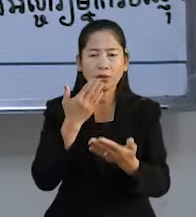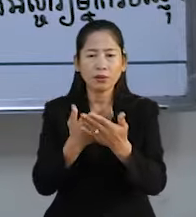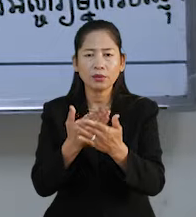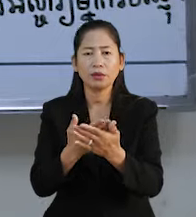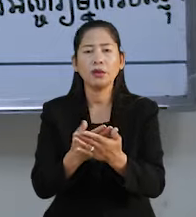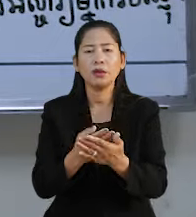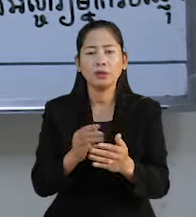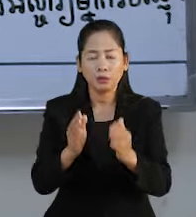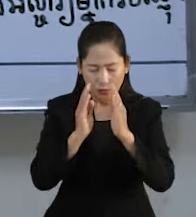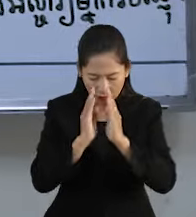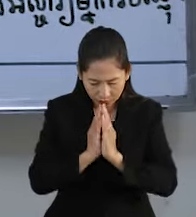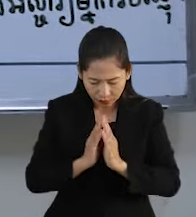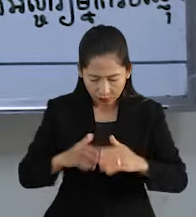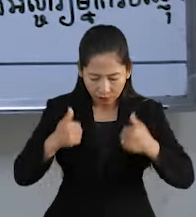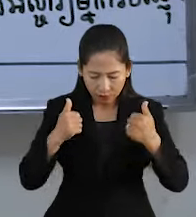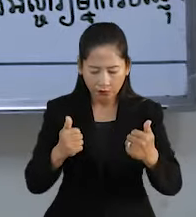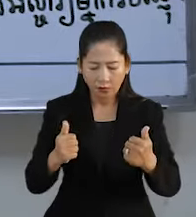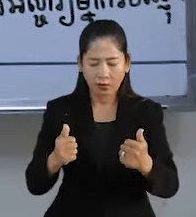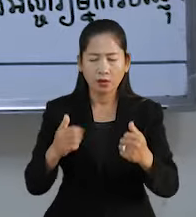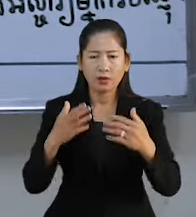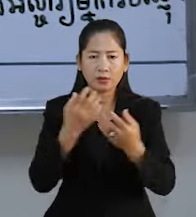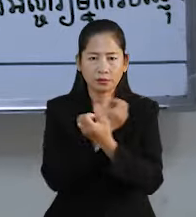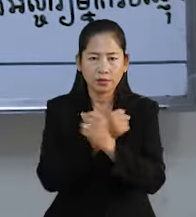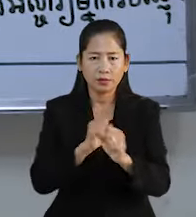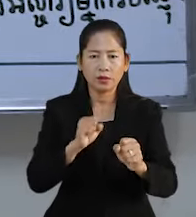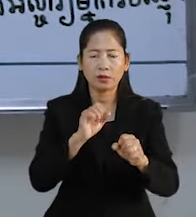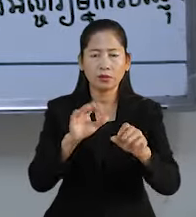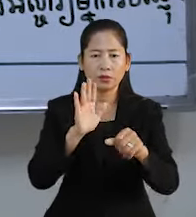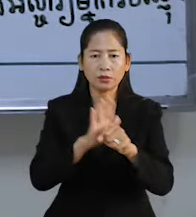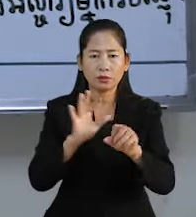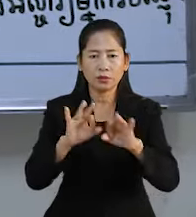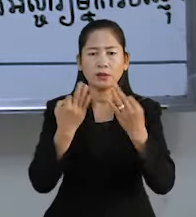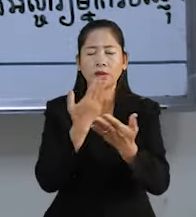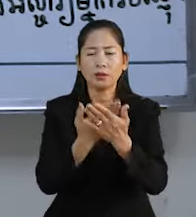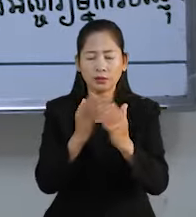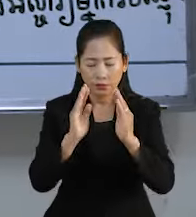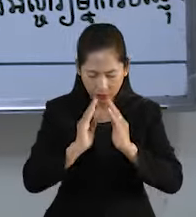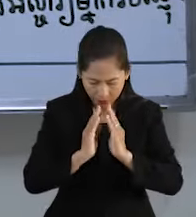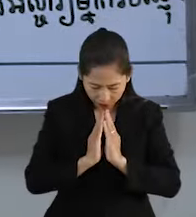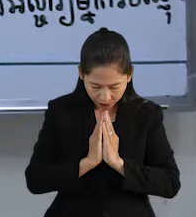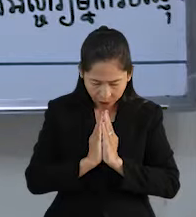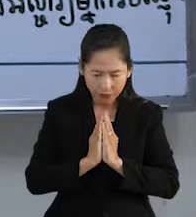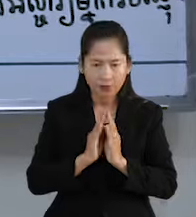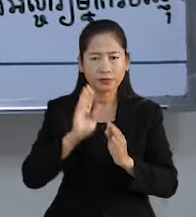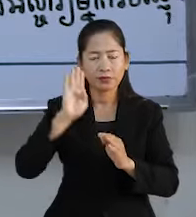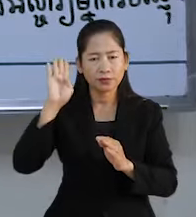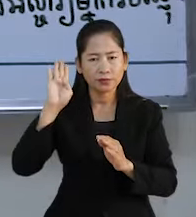ណកូនជូនពរកូនមានសុខភាពល្អមានសុខសុវត្ថិភាពគ្រប់ក្រុមគ្រួសារអរគុណជម្រាបលា